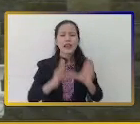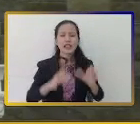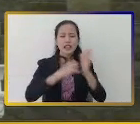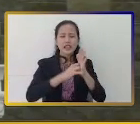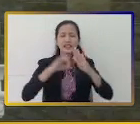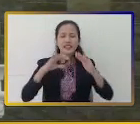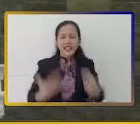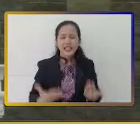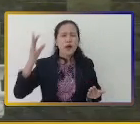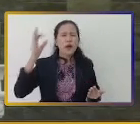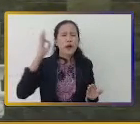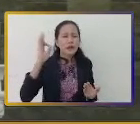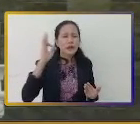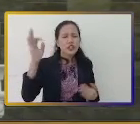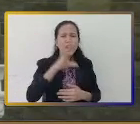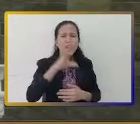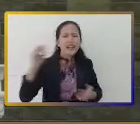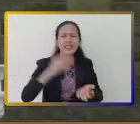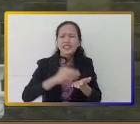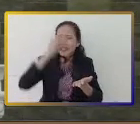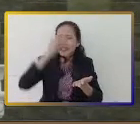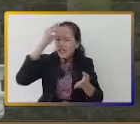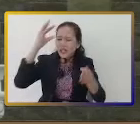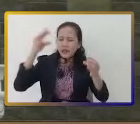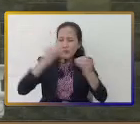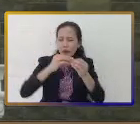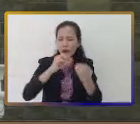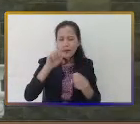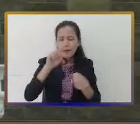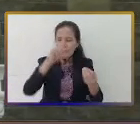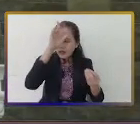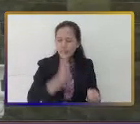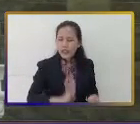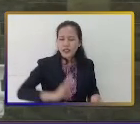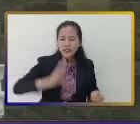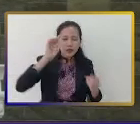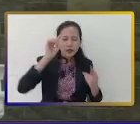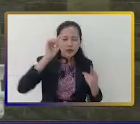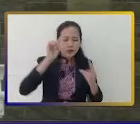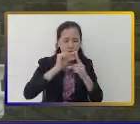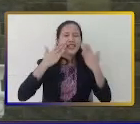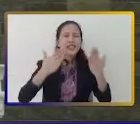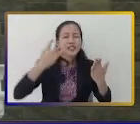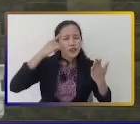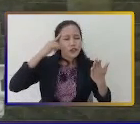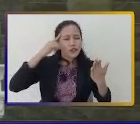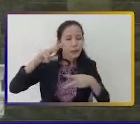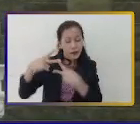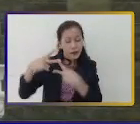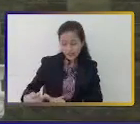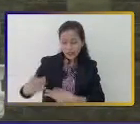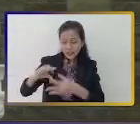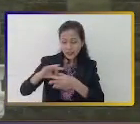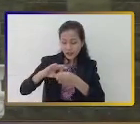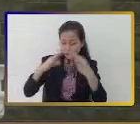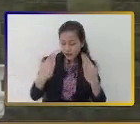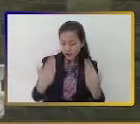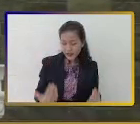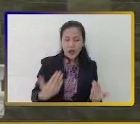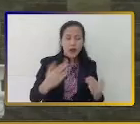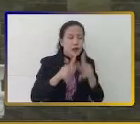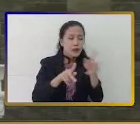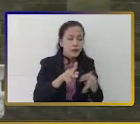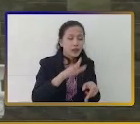ninyong salita. Salamat din po, Panginoon, sa presensya po ng mga anak po ninyo sa loob ng auditorium nito as well as yung mga